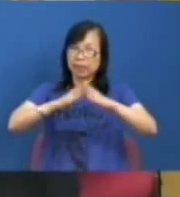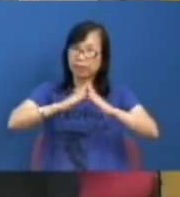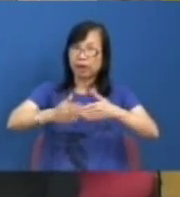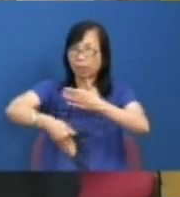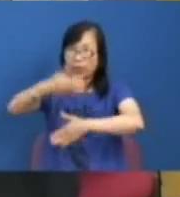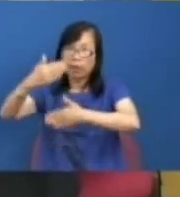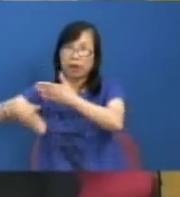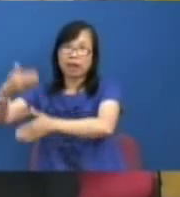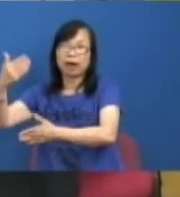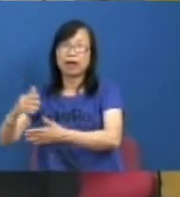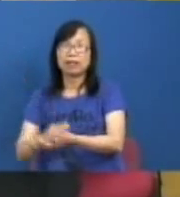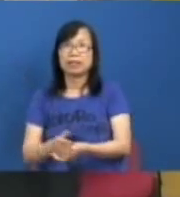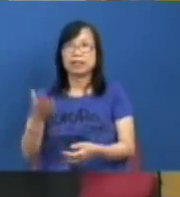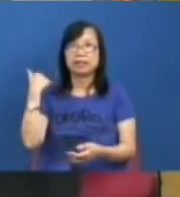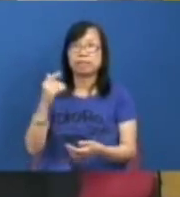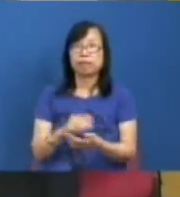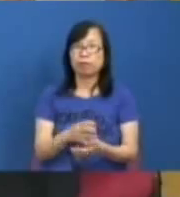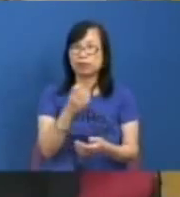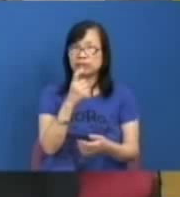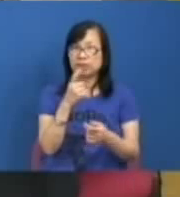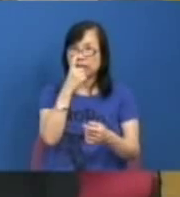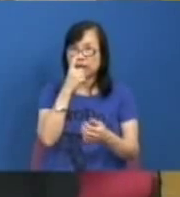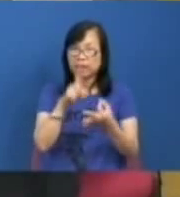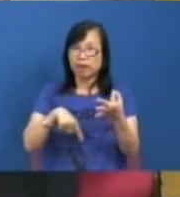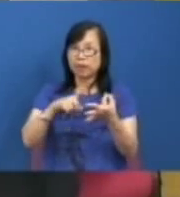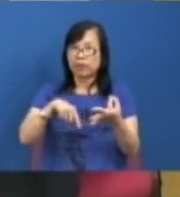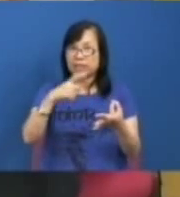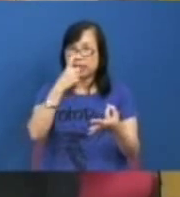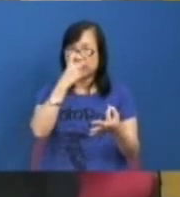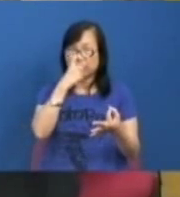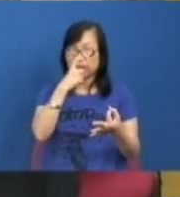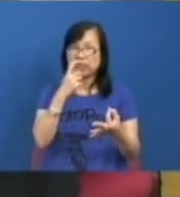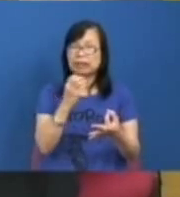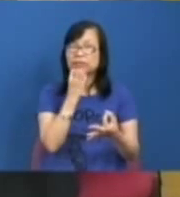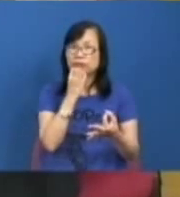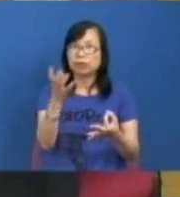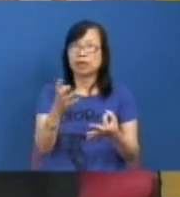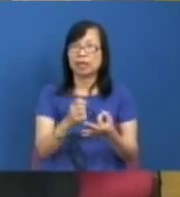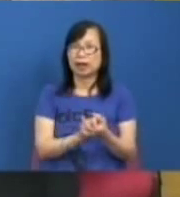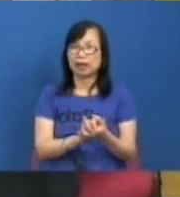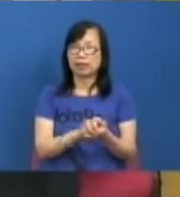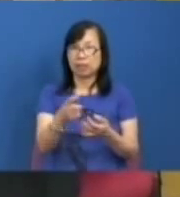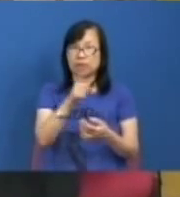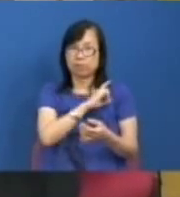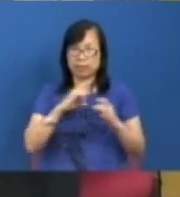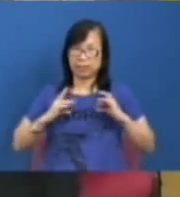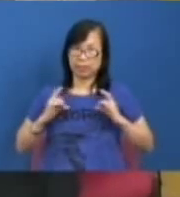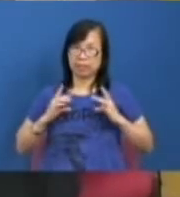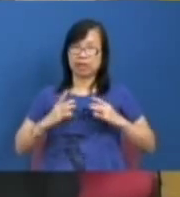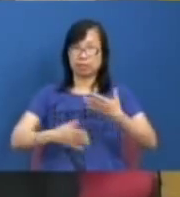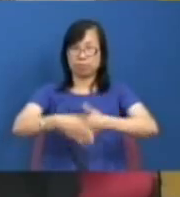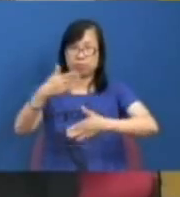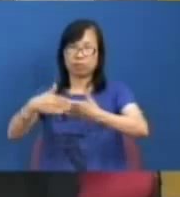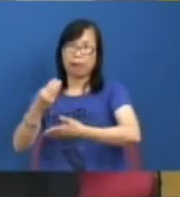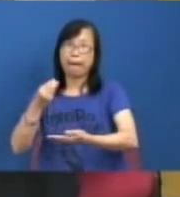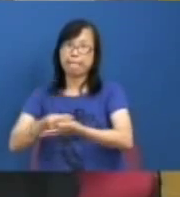我聽過係霍英東年代係咪開始起私人即係第一個即係有按揭樓宇啊，令到我哋有私人住宅開始即係發